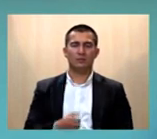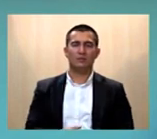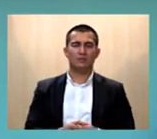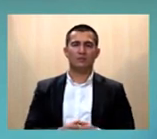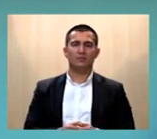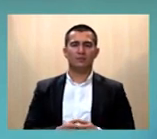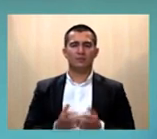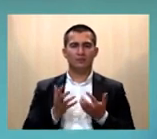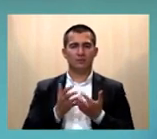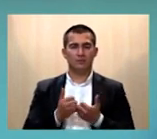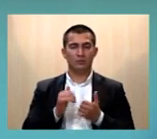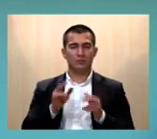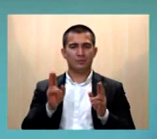4